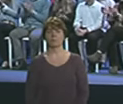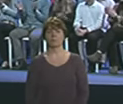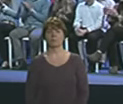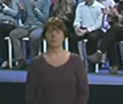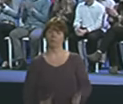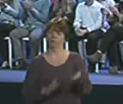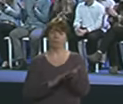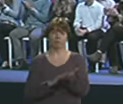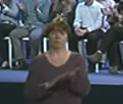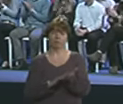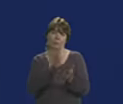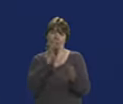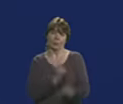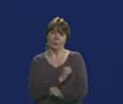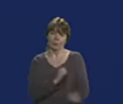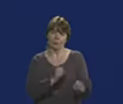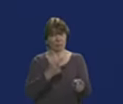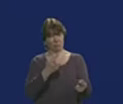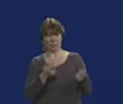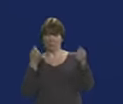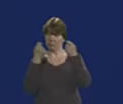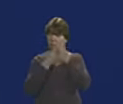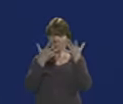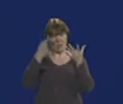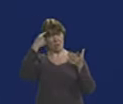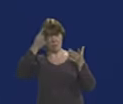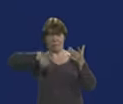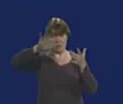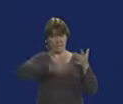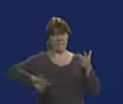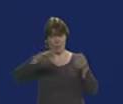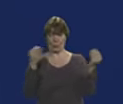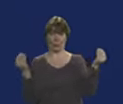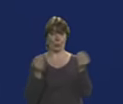Est-ce que c'est comme cela qu'on considère l'intérêt général de la nation?